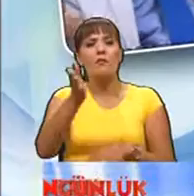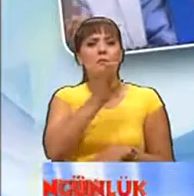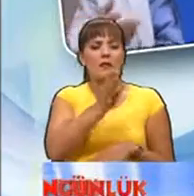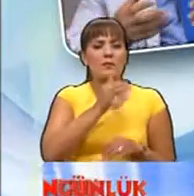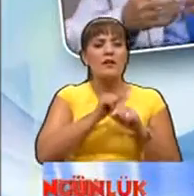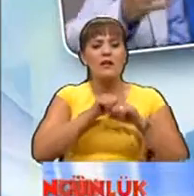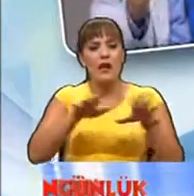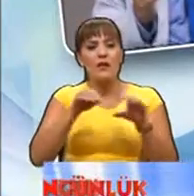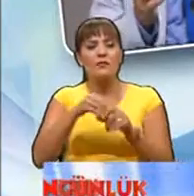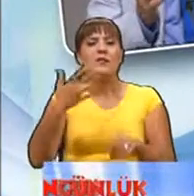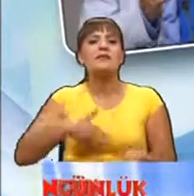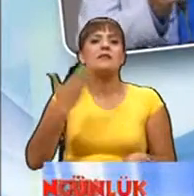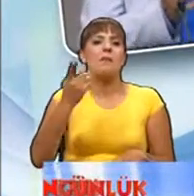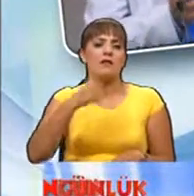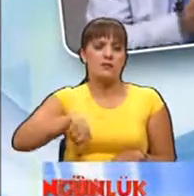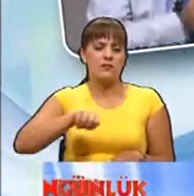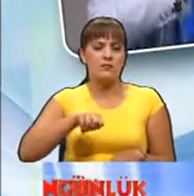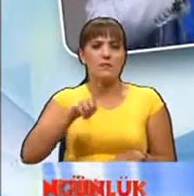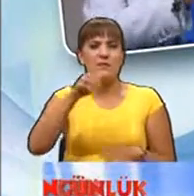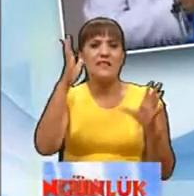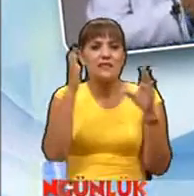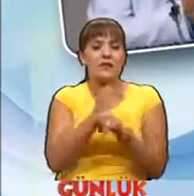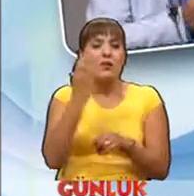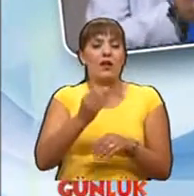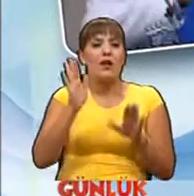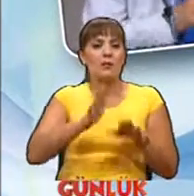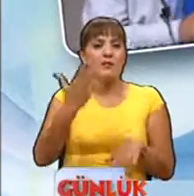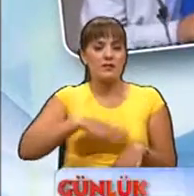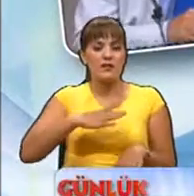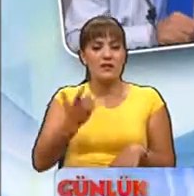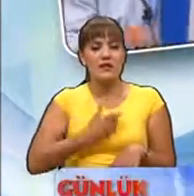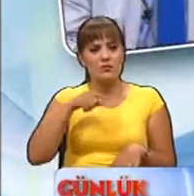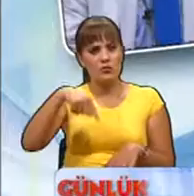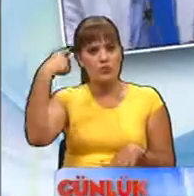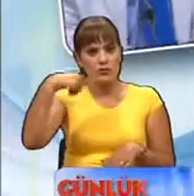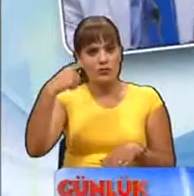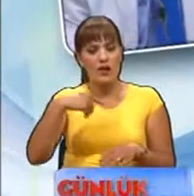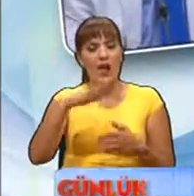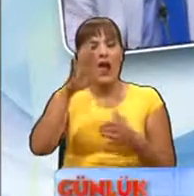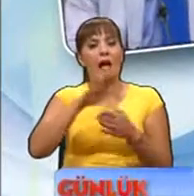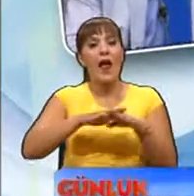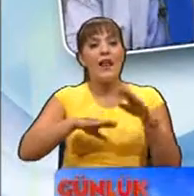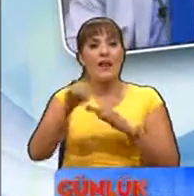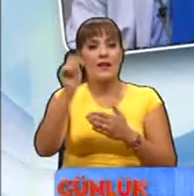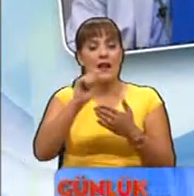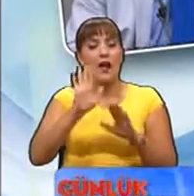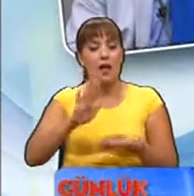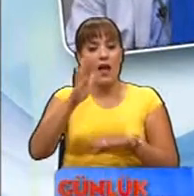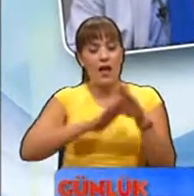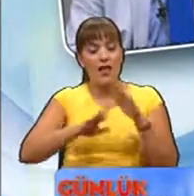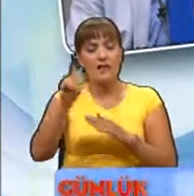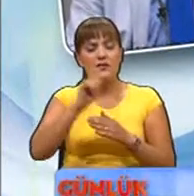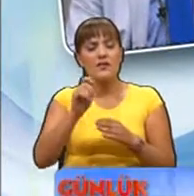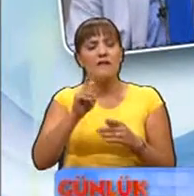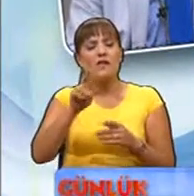bilinmesi, yayılmasını arzu etmez. Bir sır olarak kalmasını ister. Yasa bunu düşünmüş, el yazısı vasiyet. Ama el yazısı vasiyet